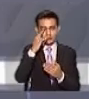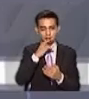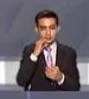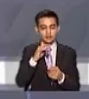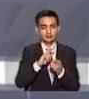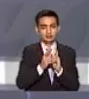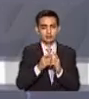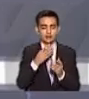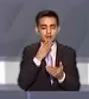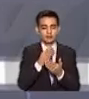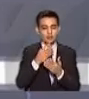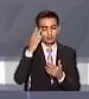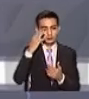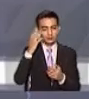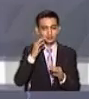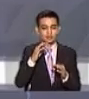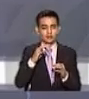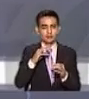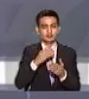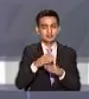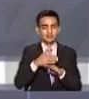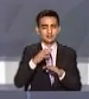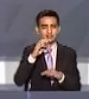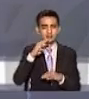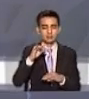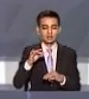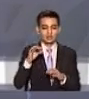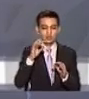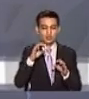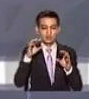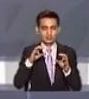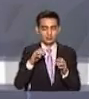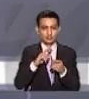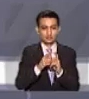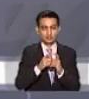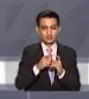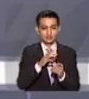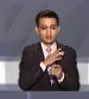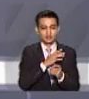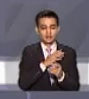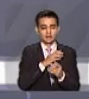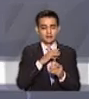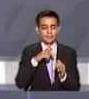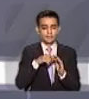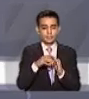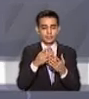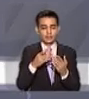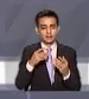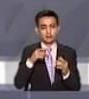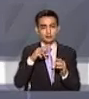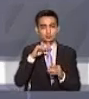об изменениях в правилах аккредитации СМИ. По мнению председателя Конгресса журналистов, некоторые пункты не